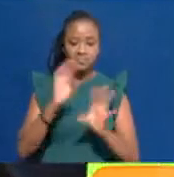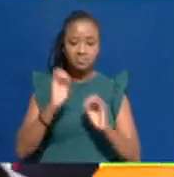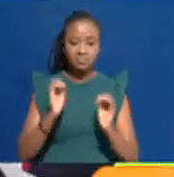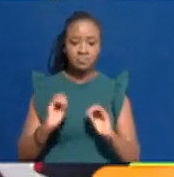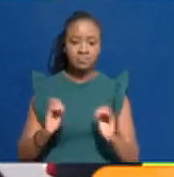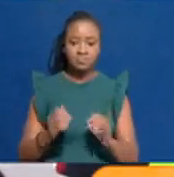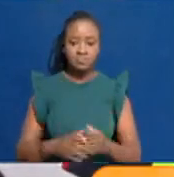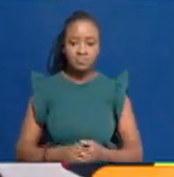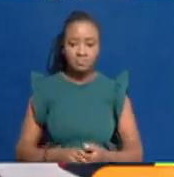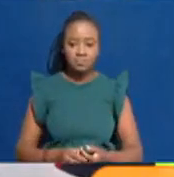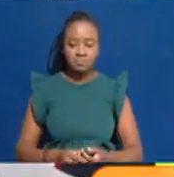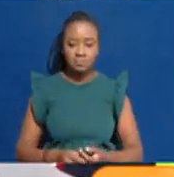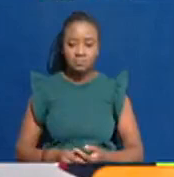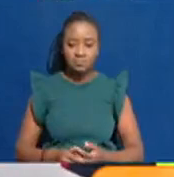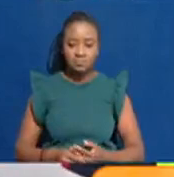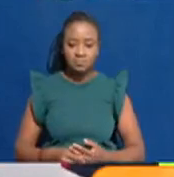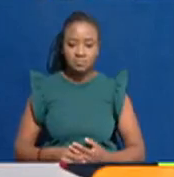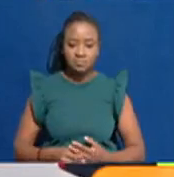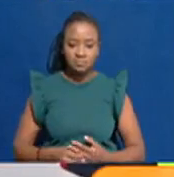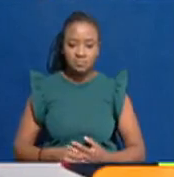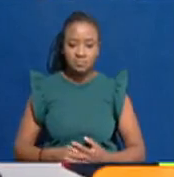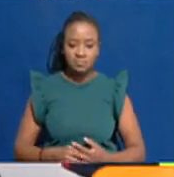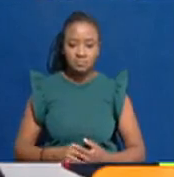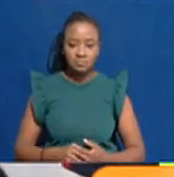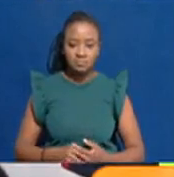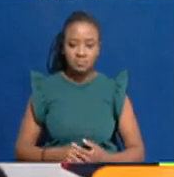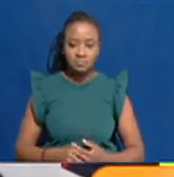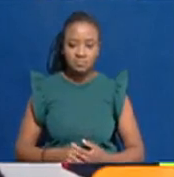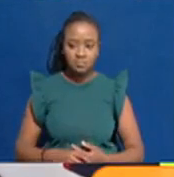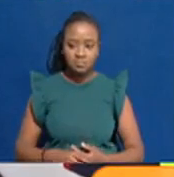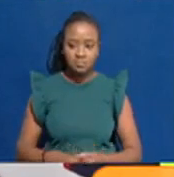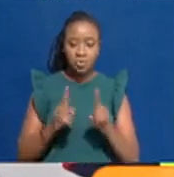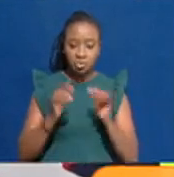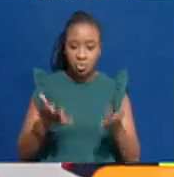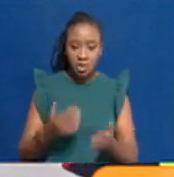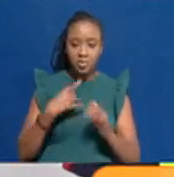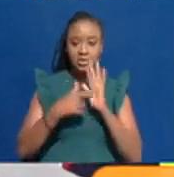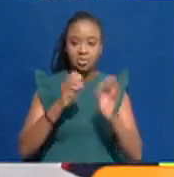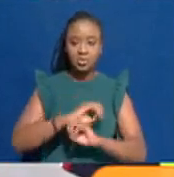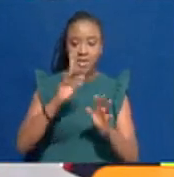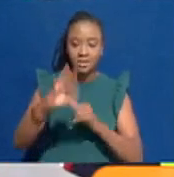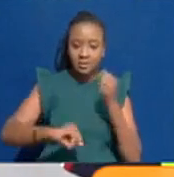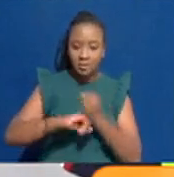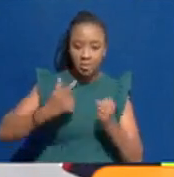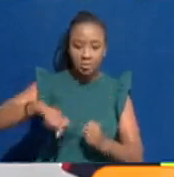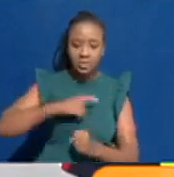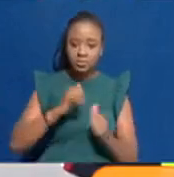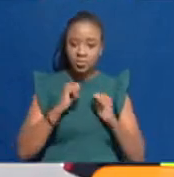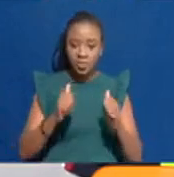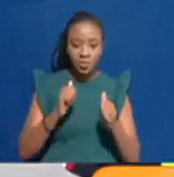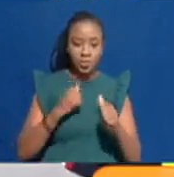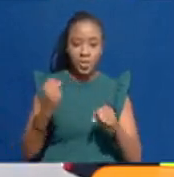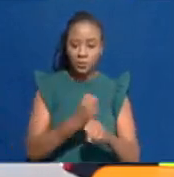Wamejitokeza kwa wingi na huu msimu wametuonyesha ya kwamba ni mashabiki wetu sugu, na nawashukuru sana kwa kutupa support